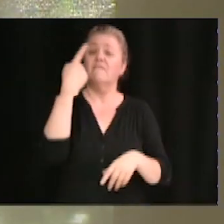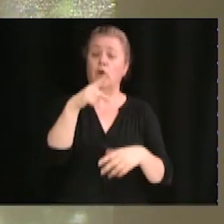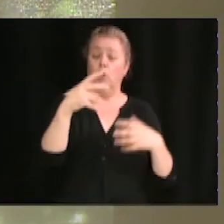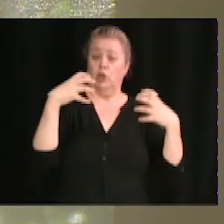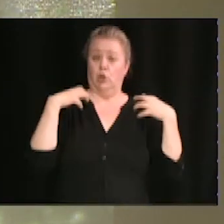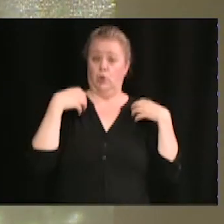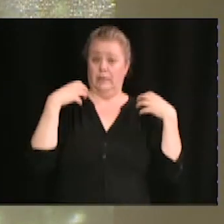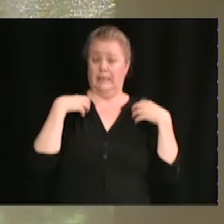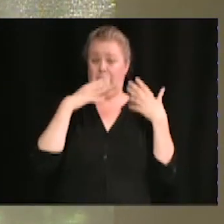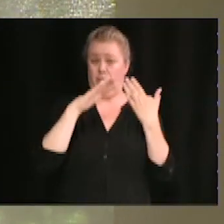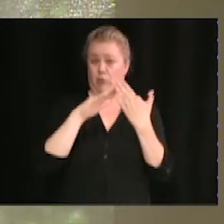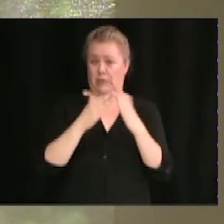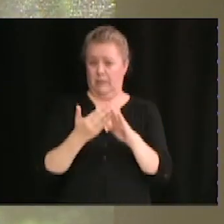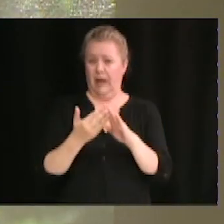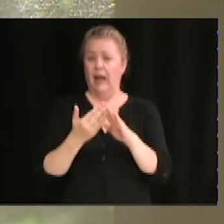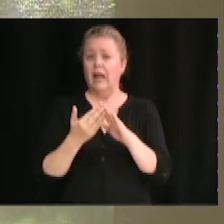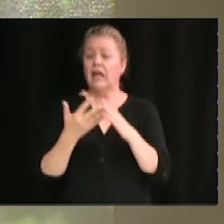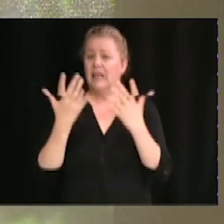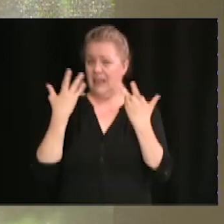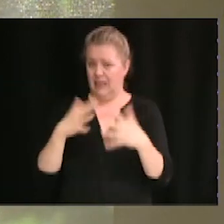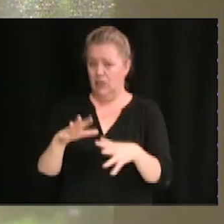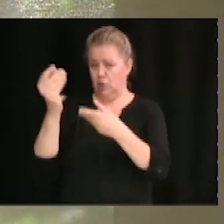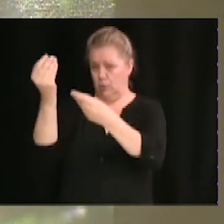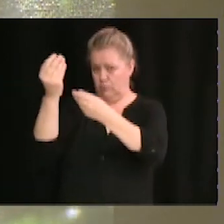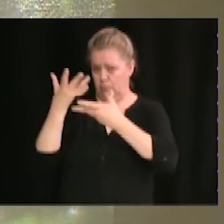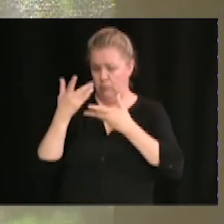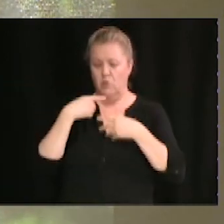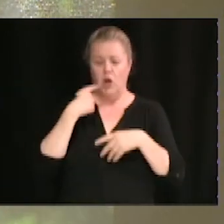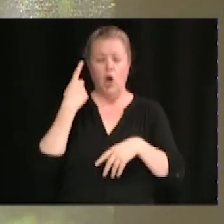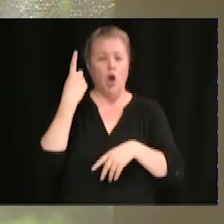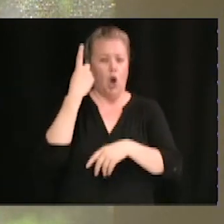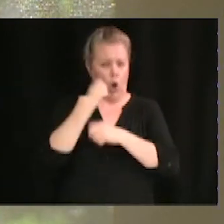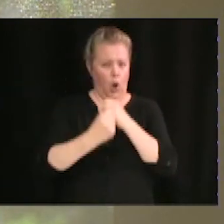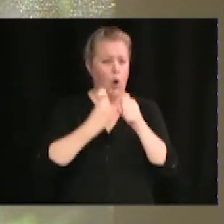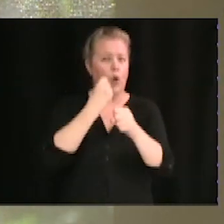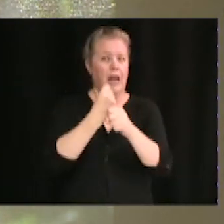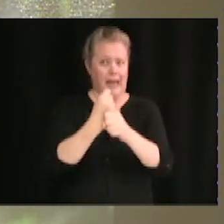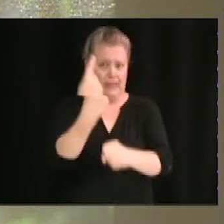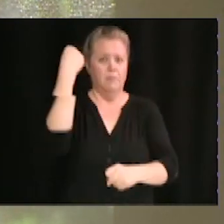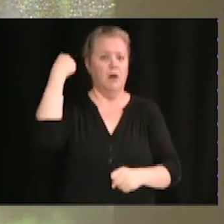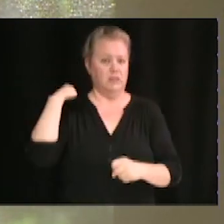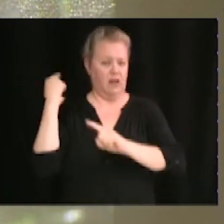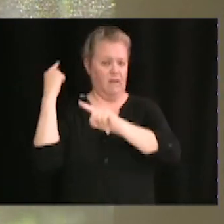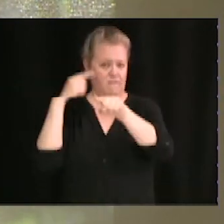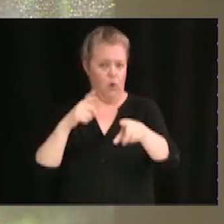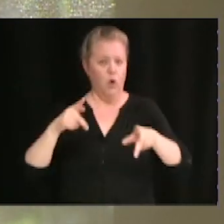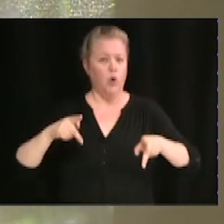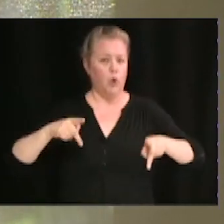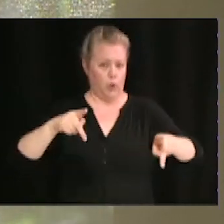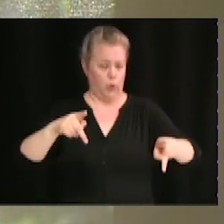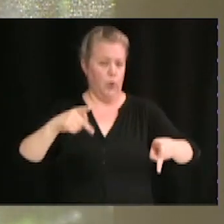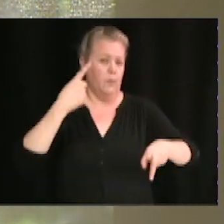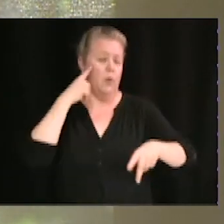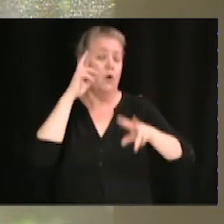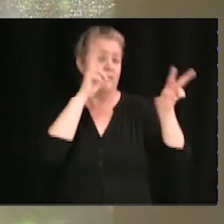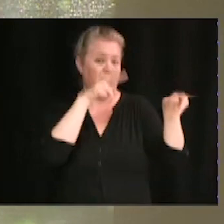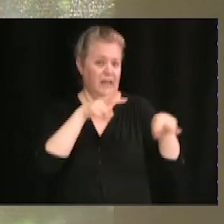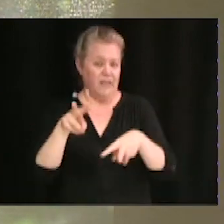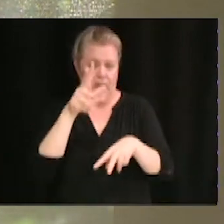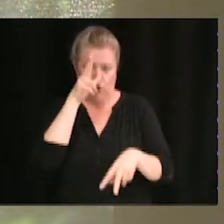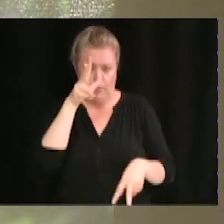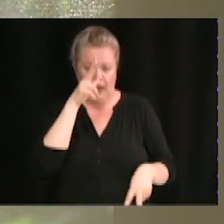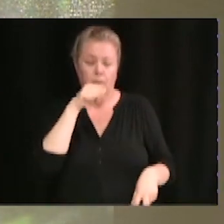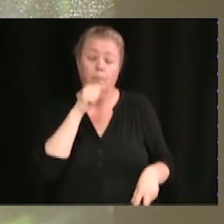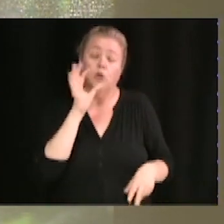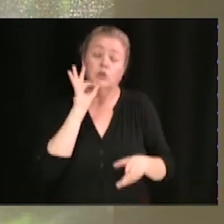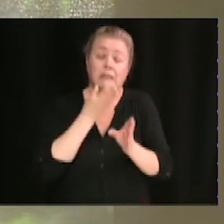effectivement. Puis y à peu près un an, je me suis pointé dans votre rue pour aller vérifier l'éclairage. Évidemment, je ne pas un spécialiste, là. Quand